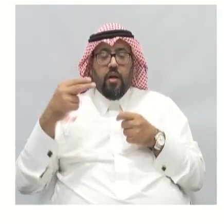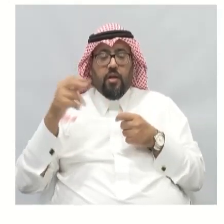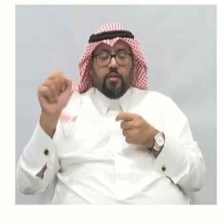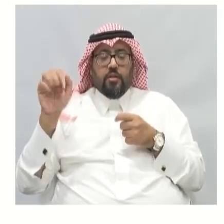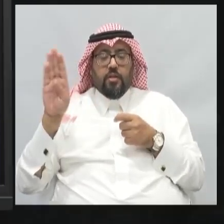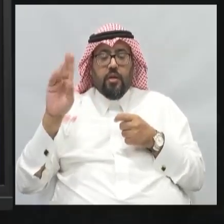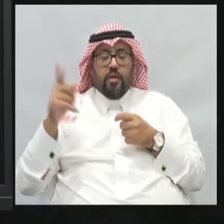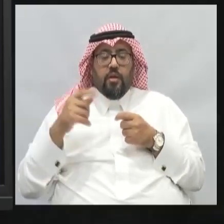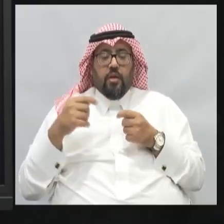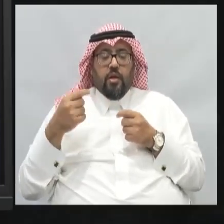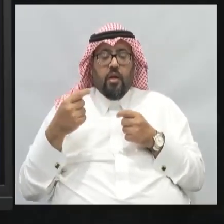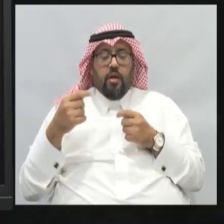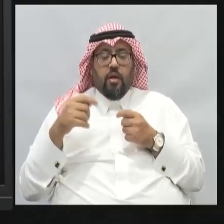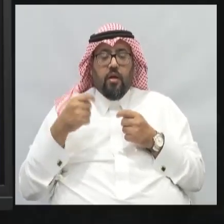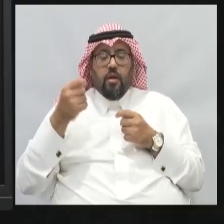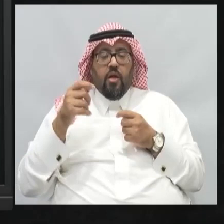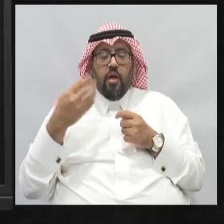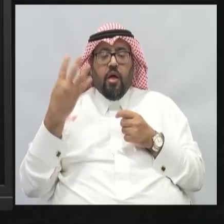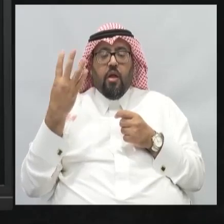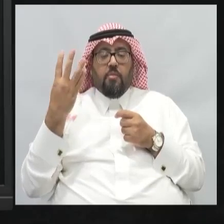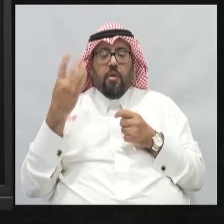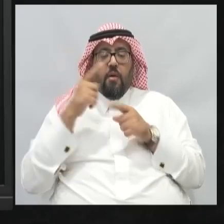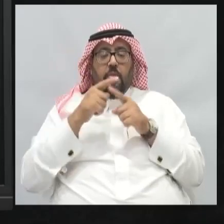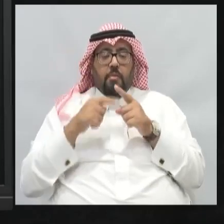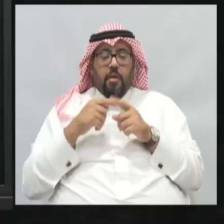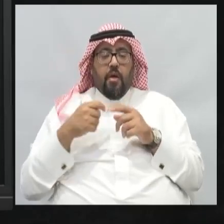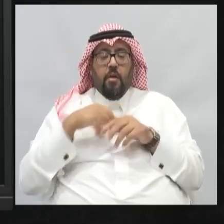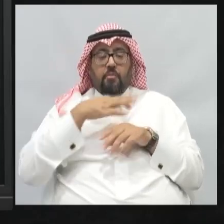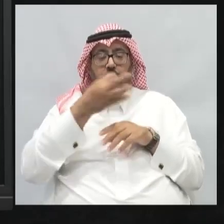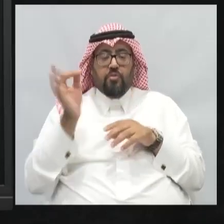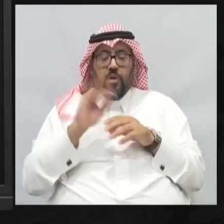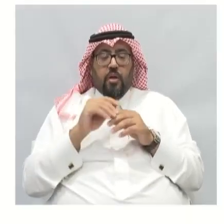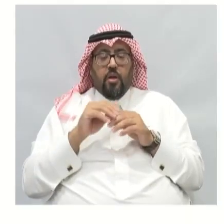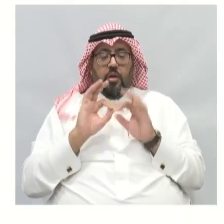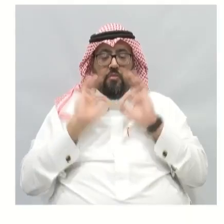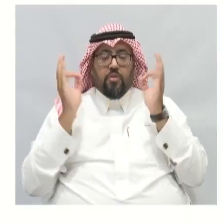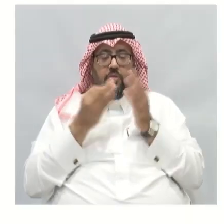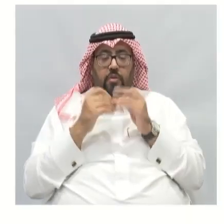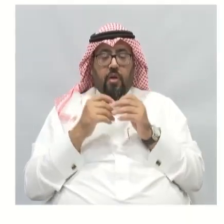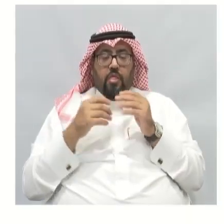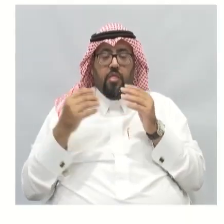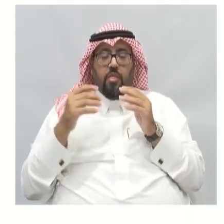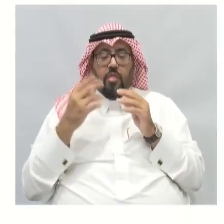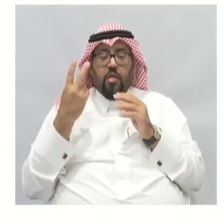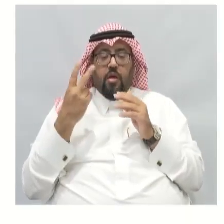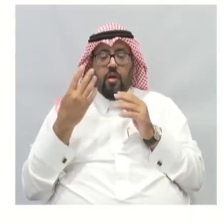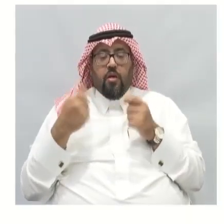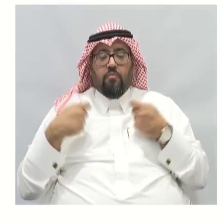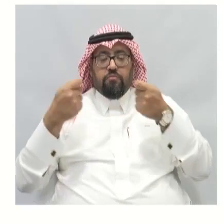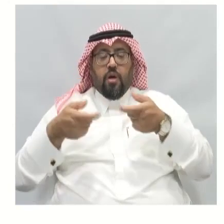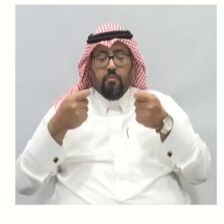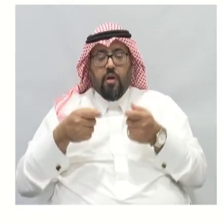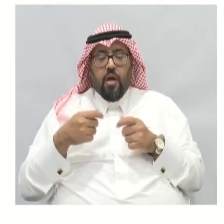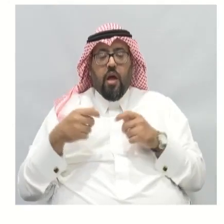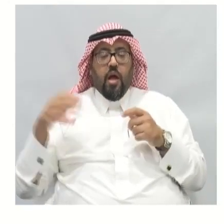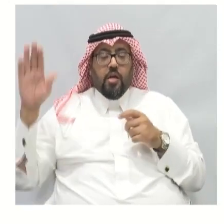نحو 4% من الناتج المحلي الاجمالي وهو ثاني اعلى معدل من الانفاق